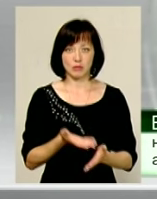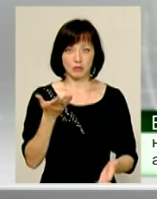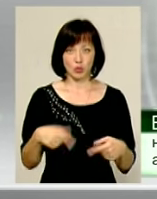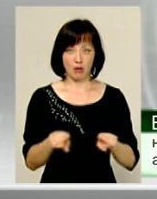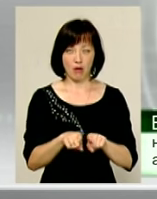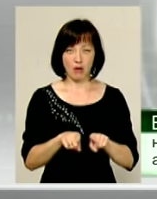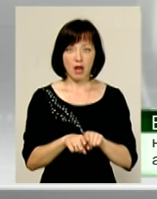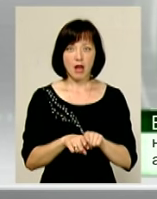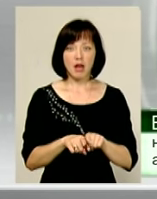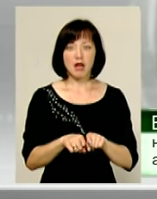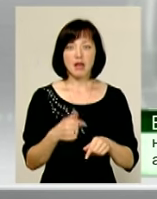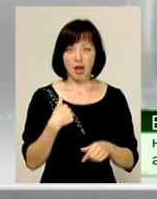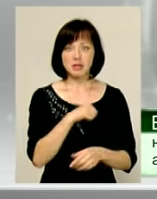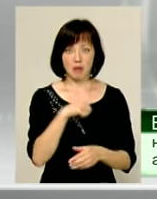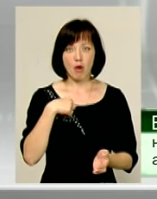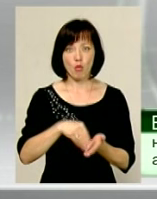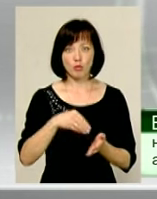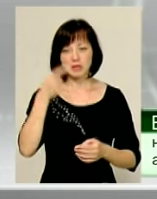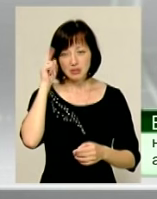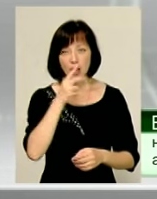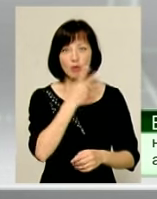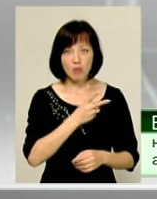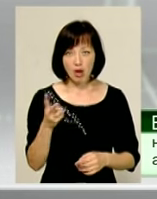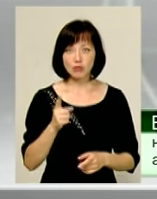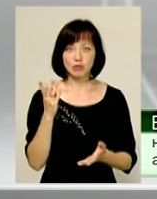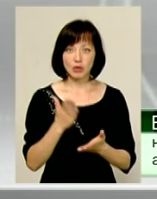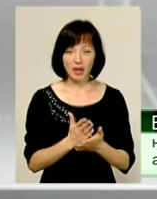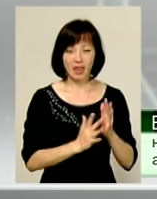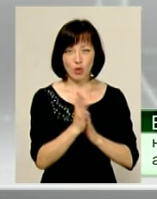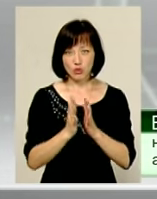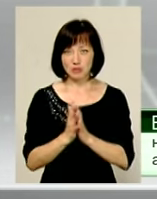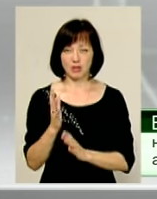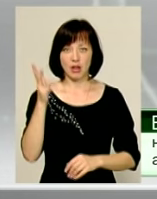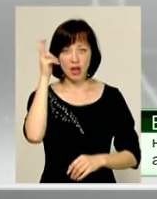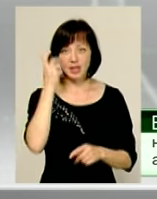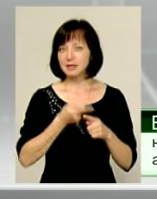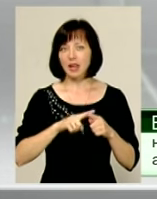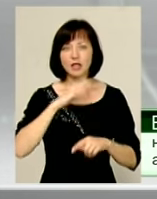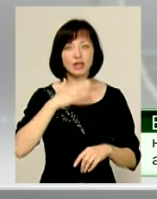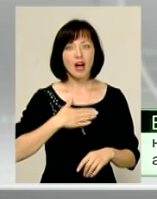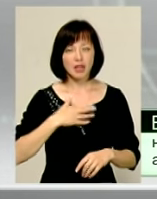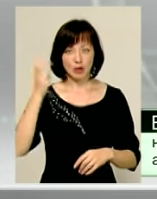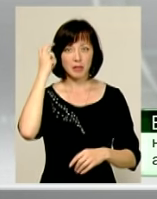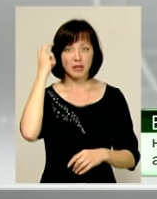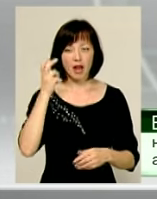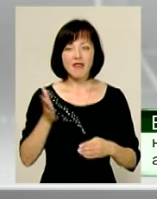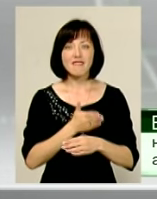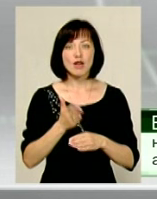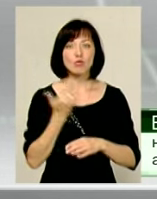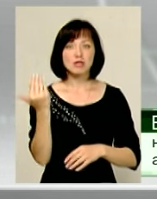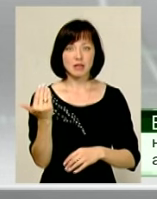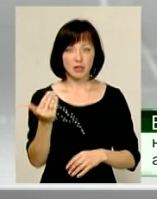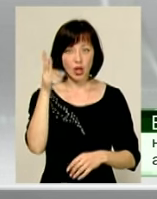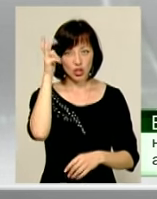таких цін, бо я ж сама купляю гречку, знаю, бачу, що вони ростуть. Це питання не так наше, як питання виробників